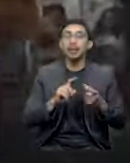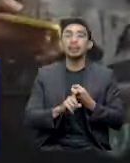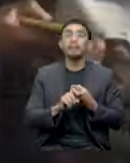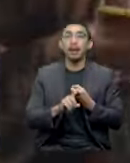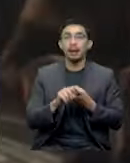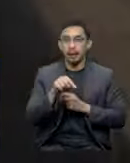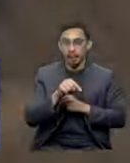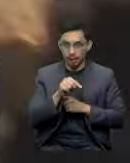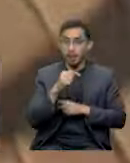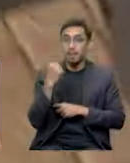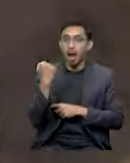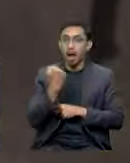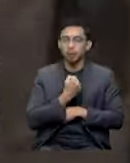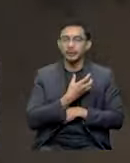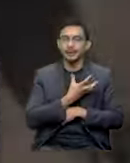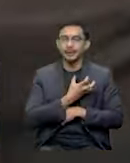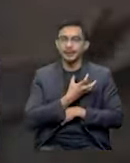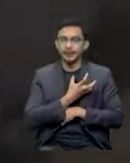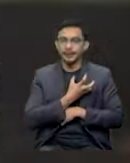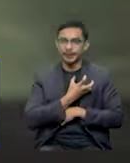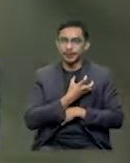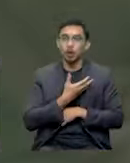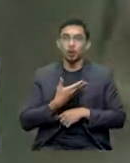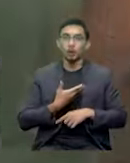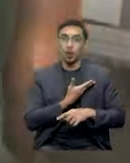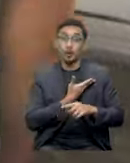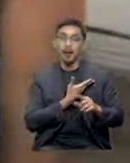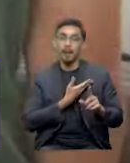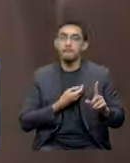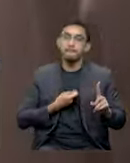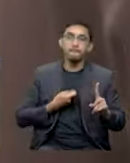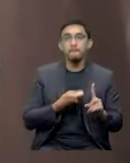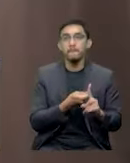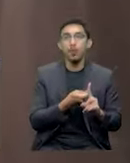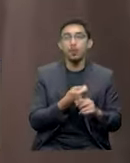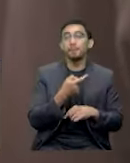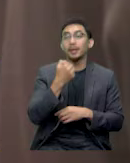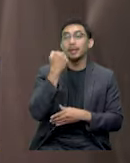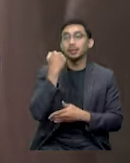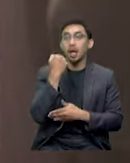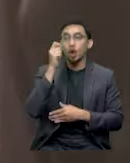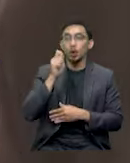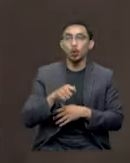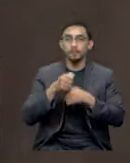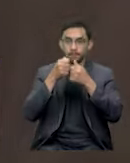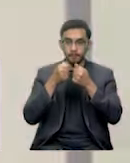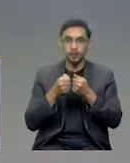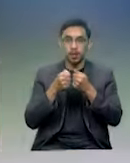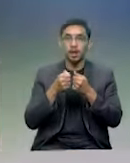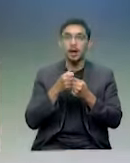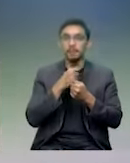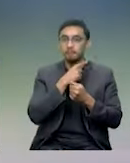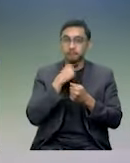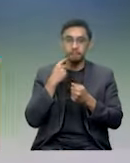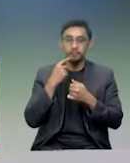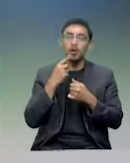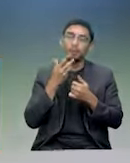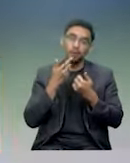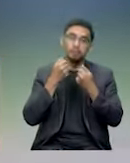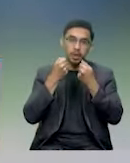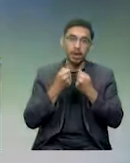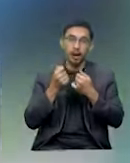hati langsung menghabisi nyawa korban saat perduaan digudag. Tersangka terancam hukuman penjara seumur hidup. Dengan